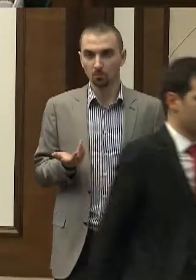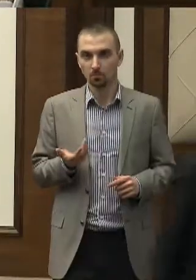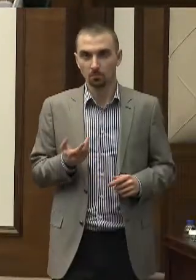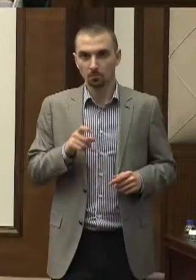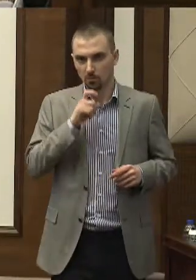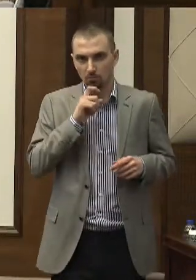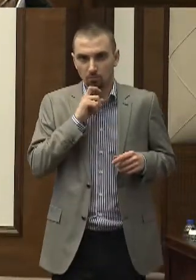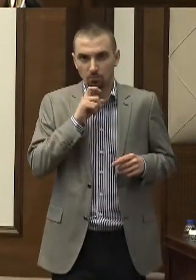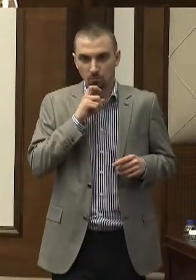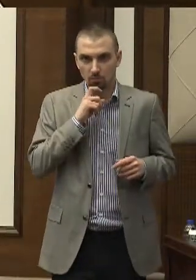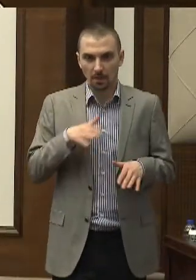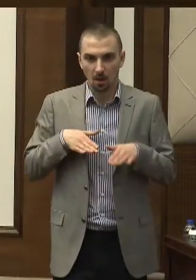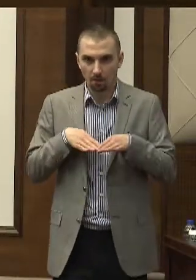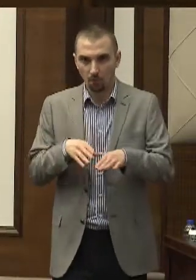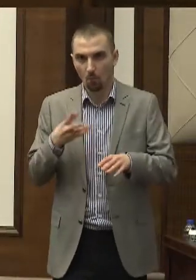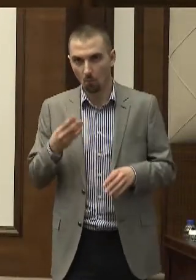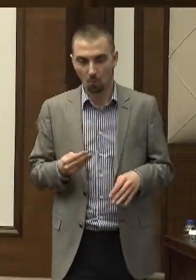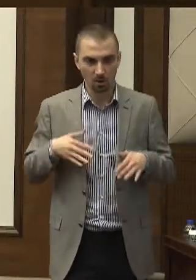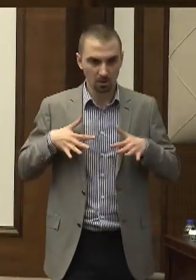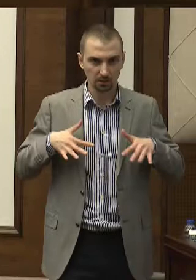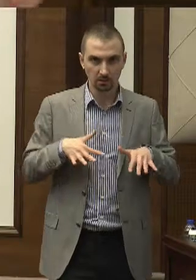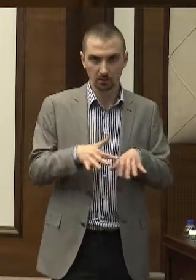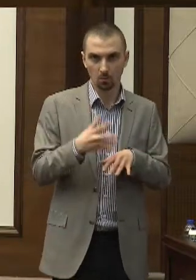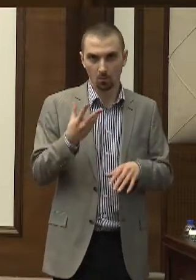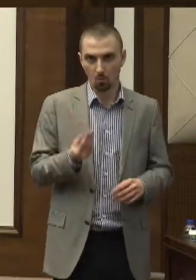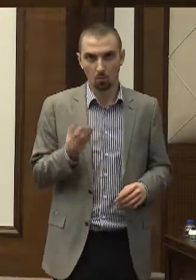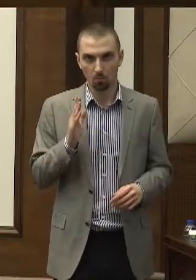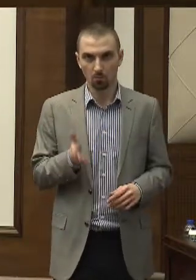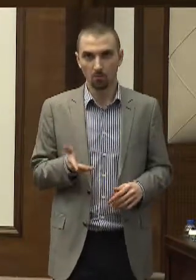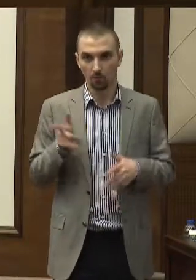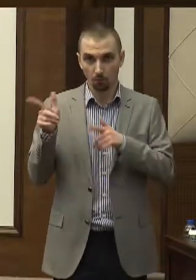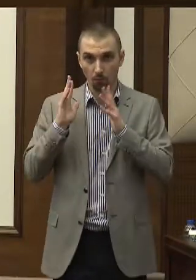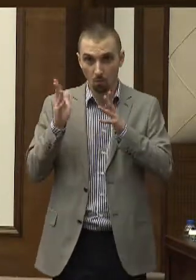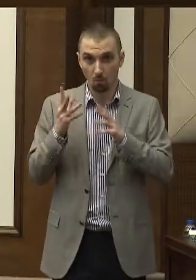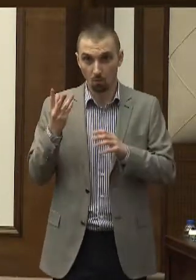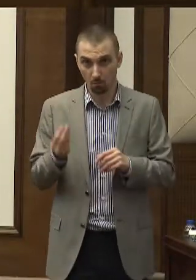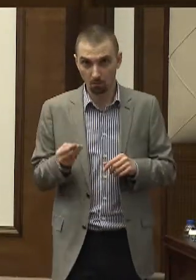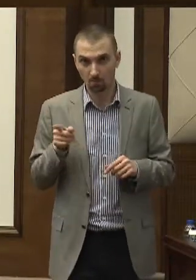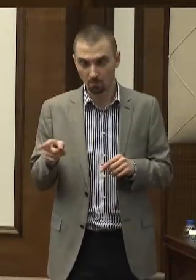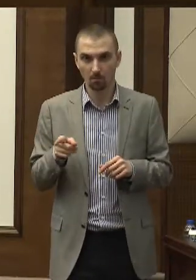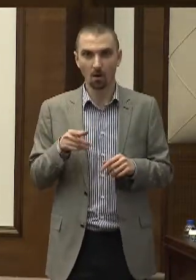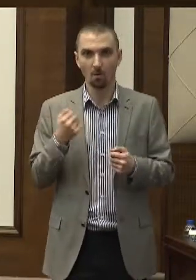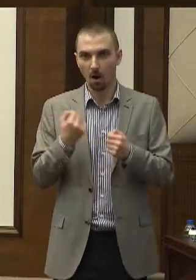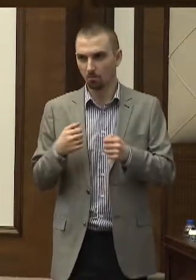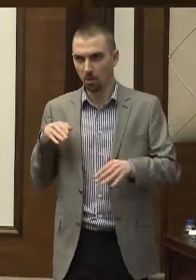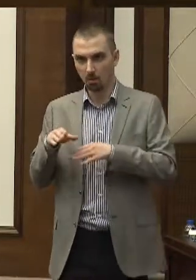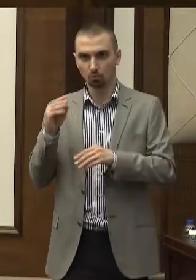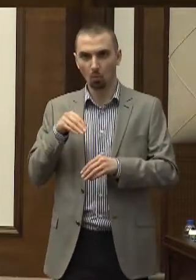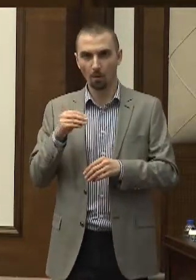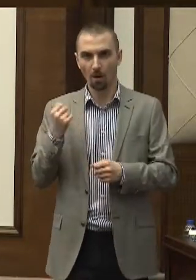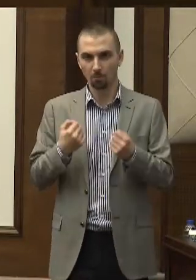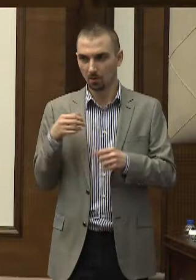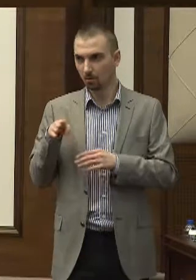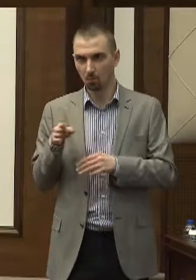onlarca kamyon, tır girecek, çıkacak, girecek, çıkacak. Zaten fuar merkezi üzerinde böyle bir şeyi yapmak ülke adına abislik